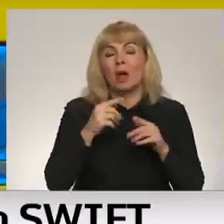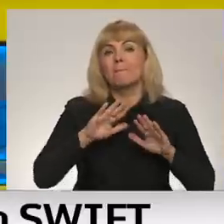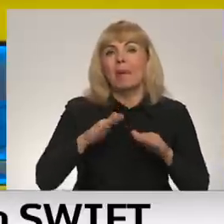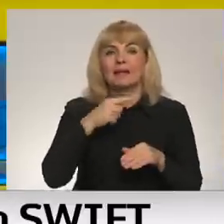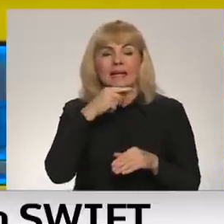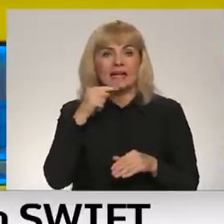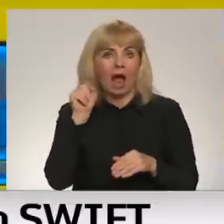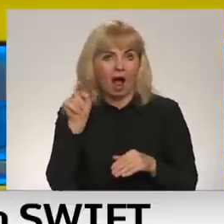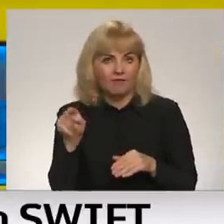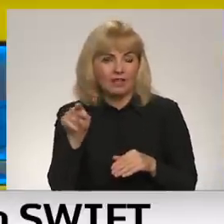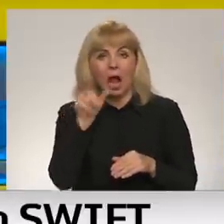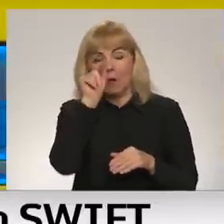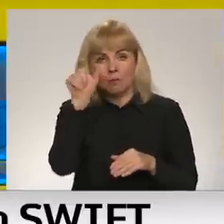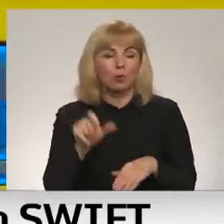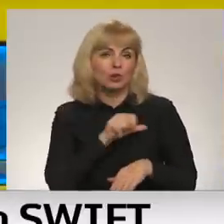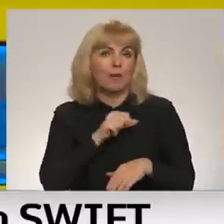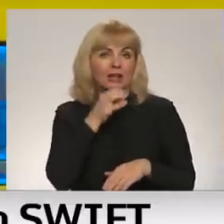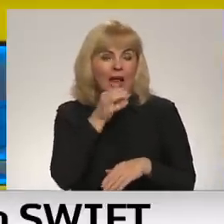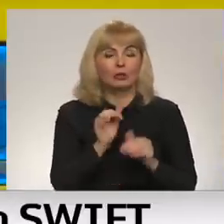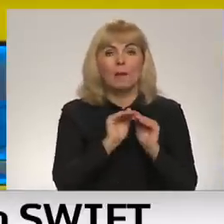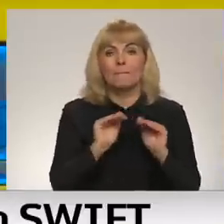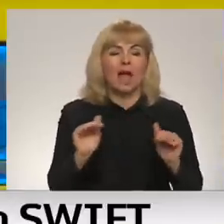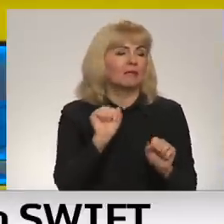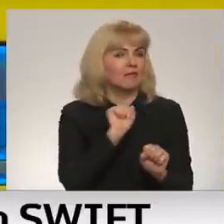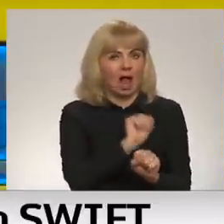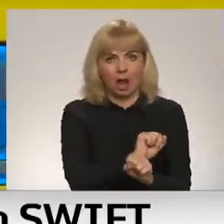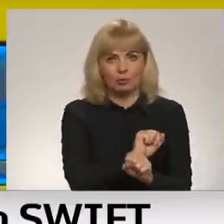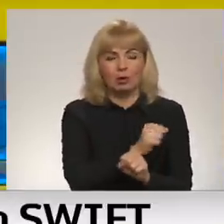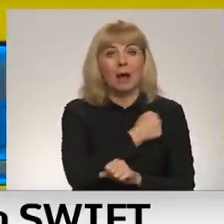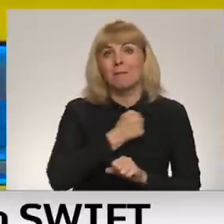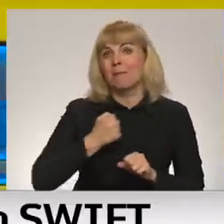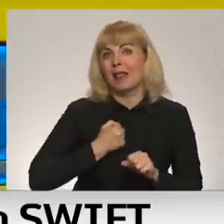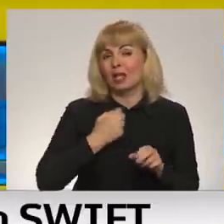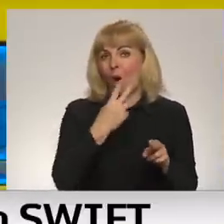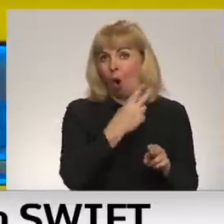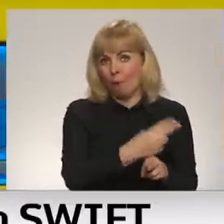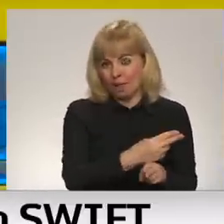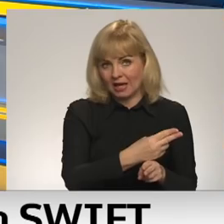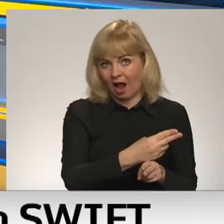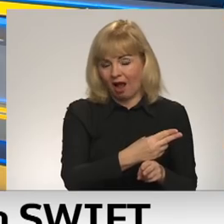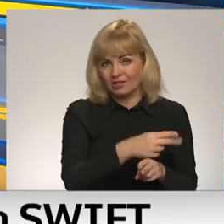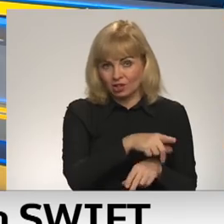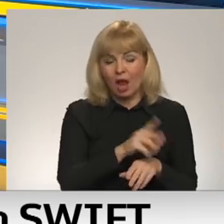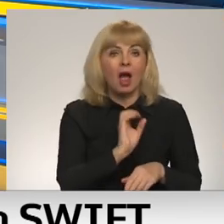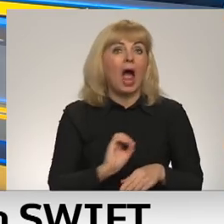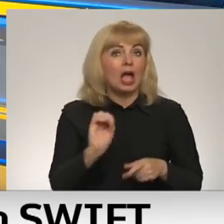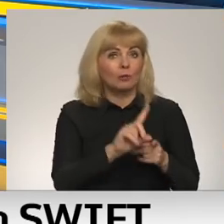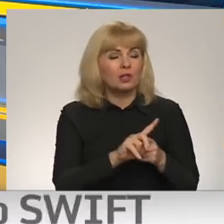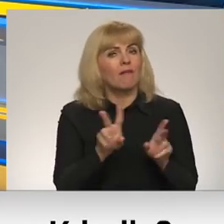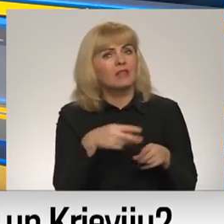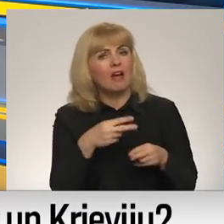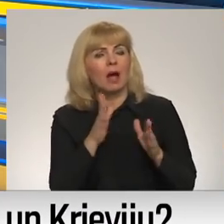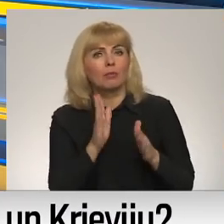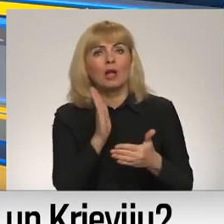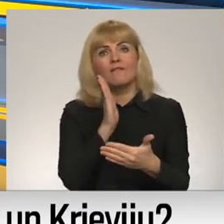puses Putins arī paudis, ka tās miera sarunas neapturēs militāru operāciju. Līdz ar to skaidrs. Bet vai Eiropas Savienībai nevajadzētu kļūt